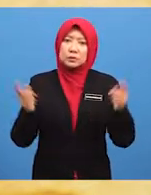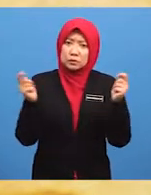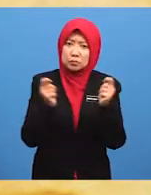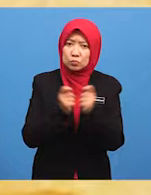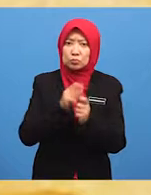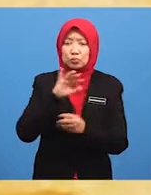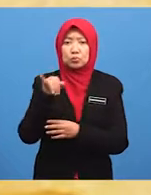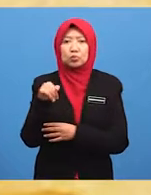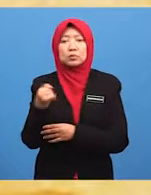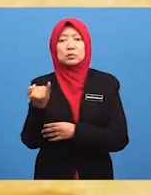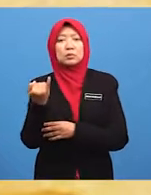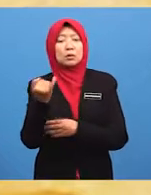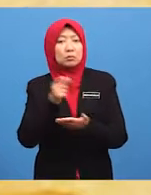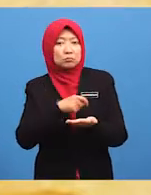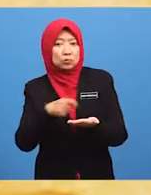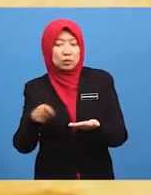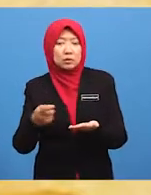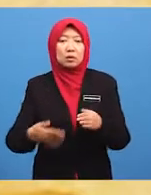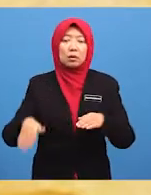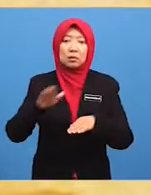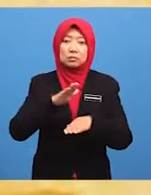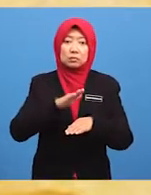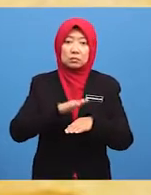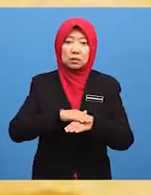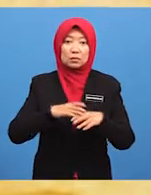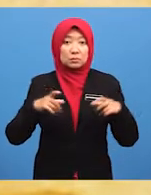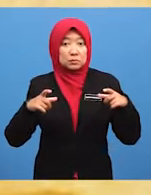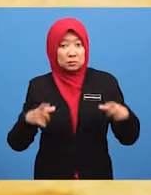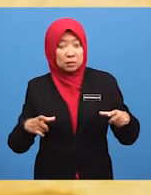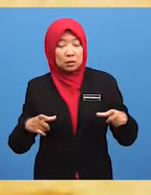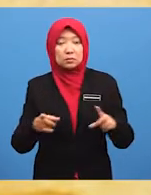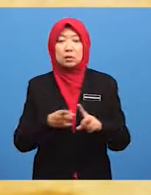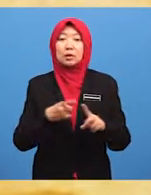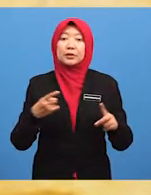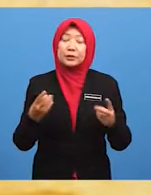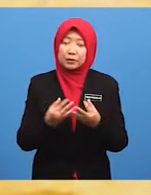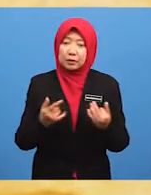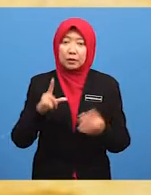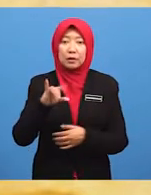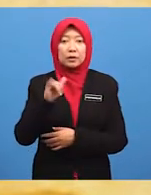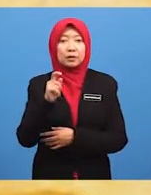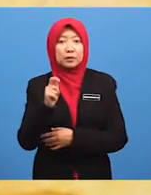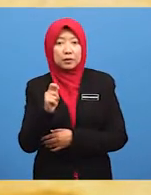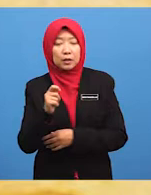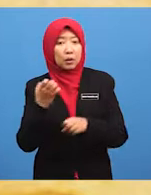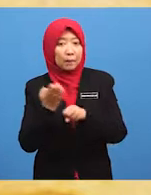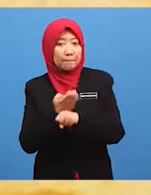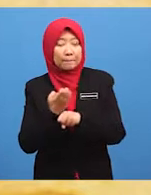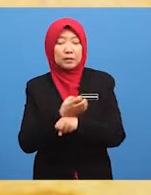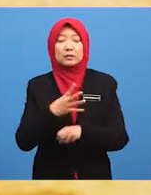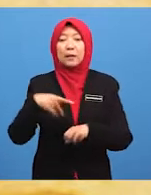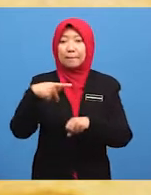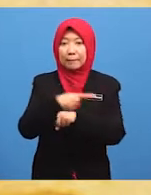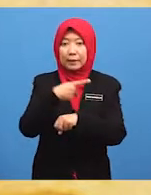ditemukan juga inskripsi yang ditulis di atas pinggan yang dibuat daripada tanah liat, kepingan emas